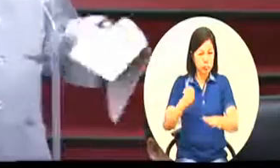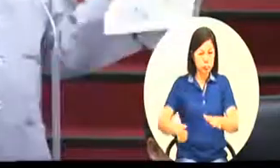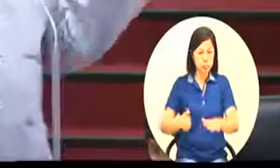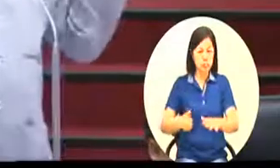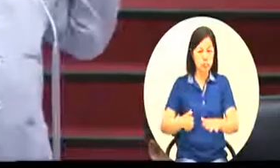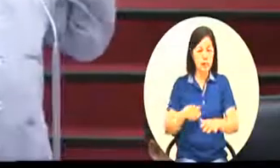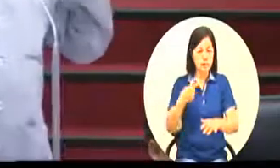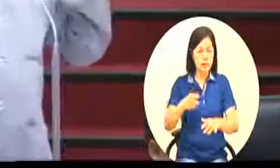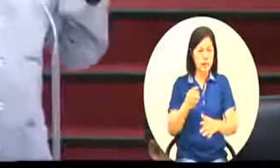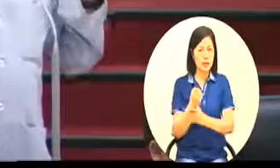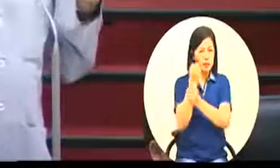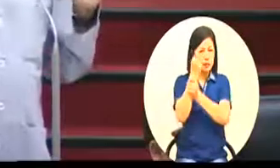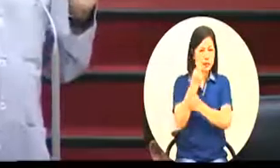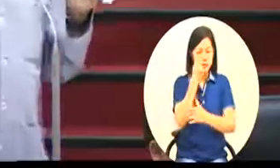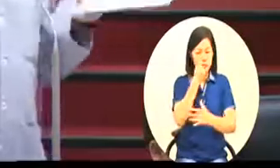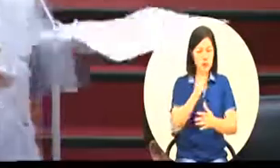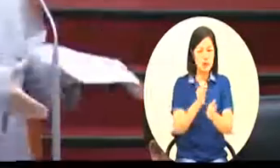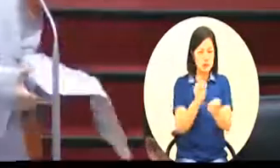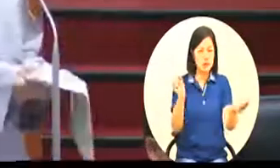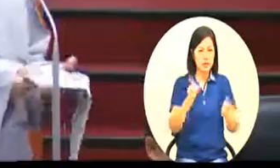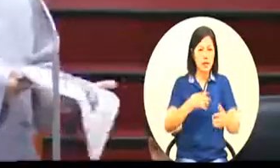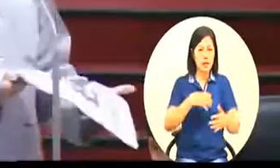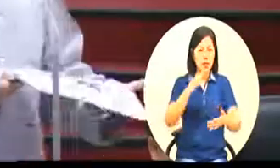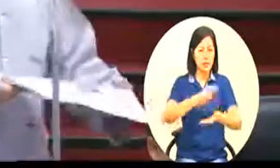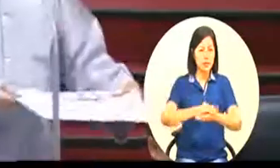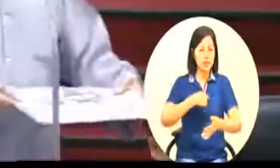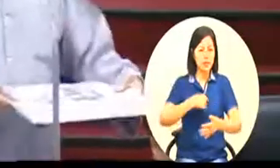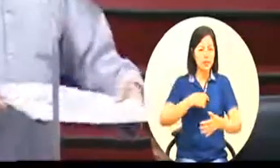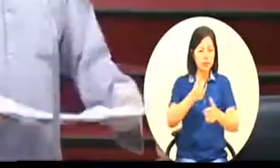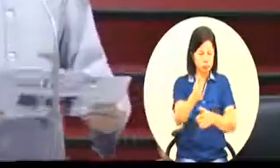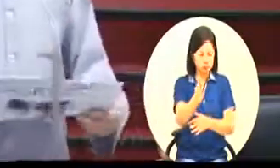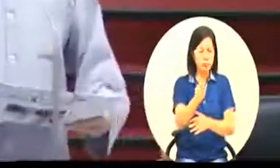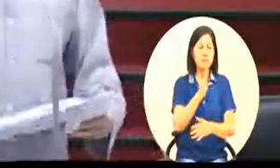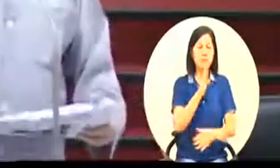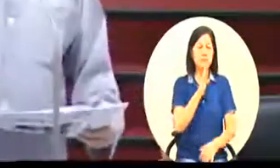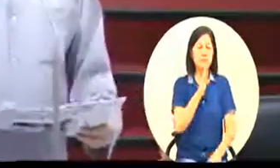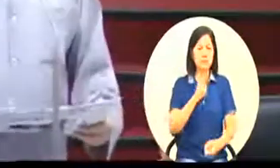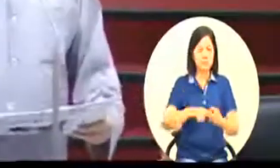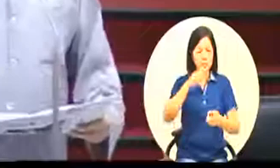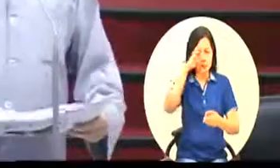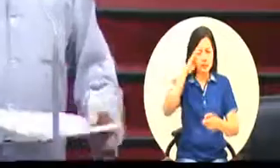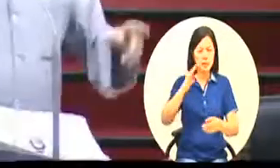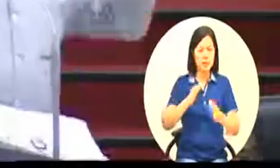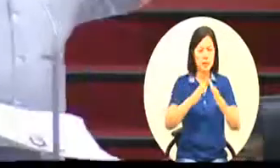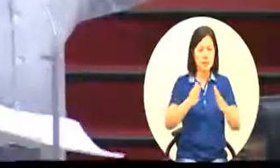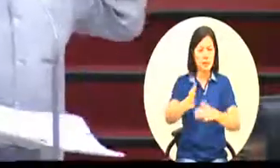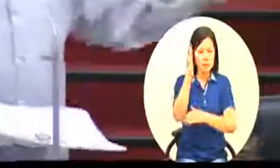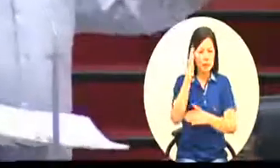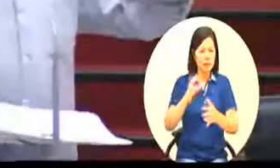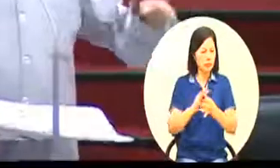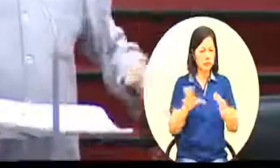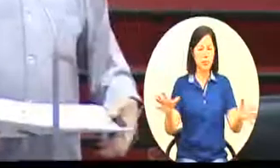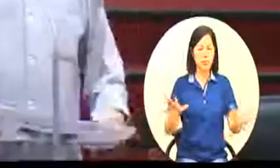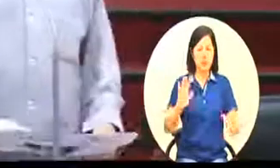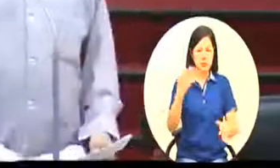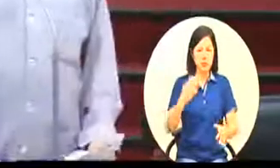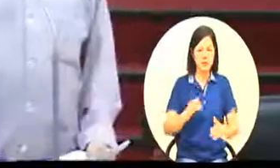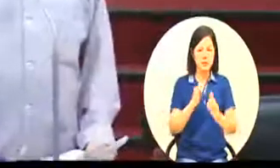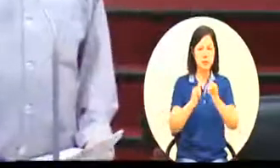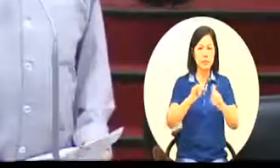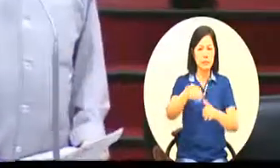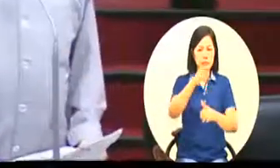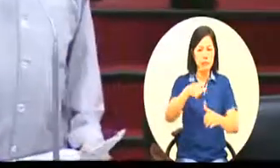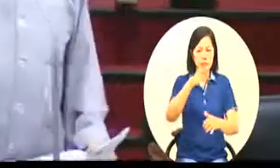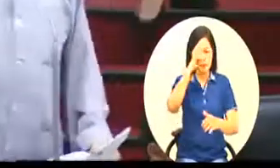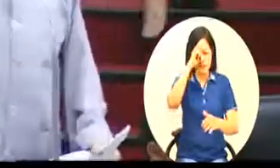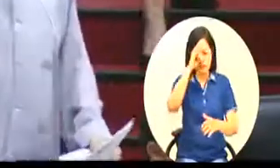支持特使阿比总统，我那表示感激之意。真歹势，与市政无关，但是与市民阿比总统有